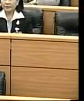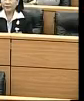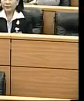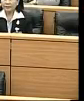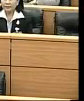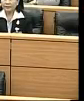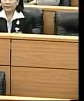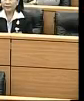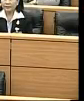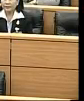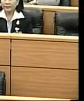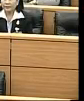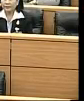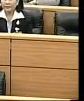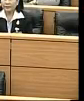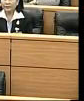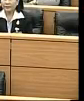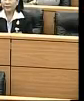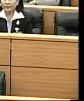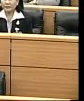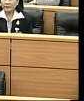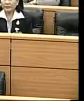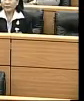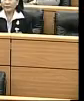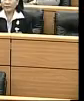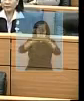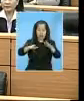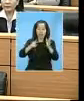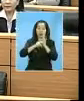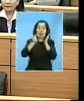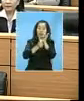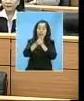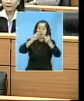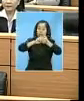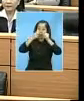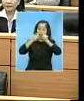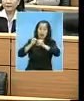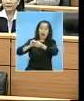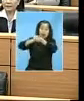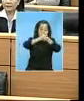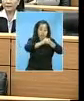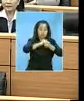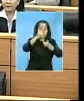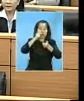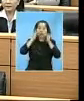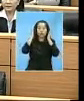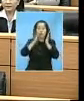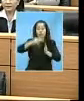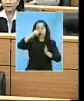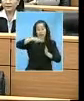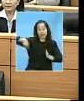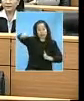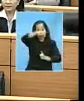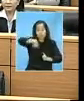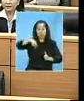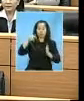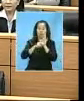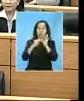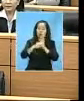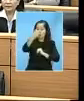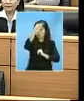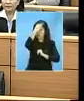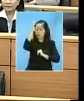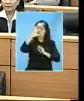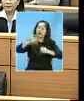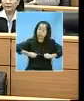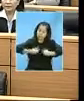งสิ้นการจะแก้ไขปัญหาสร้างความปรองดองได้นั้นคนไทยทุกฝ่ายต้องให้อภัยซึ่งกันและกัน